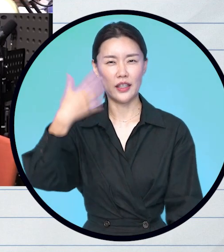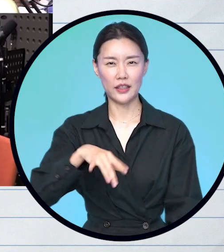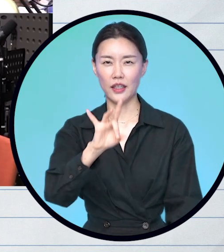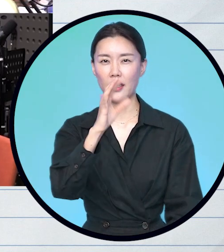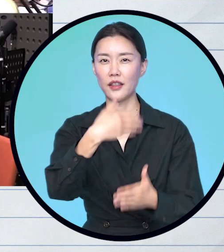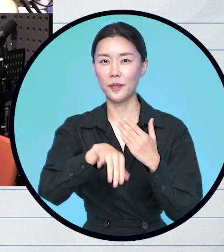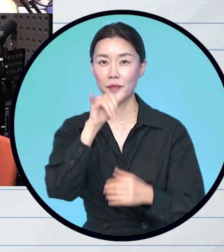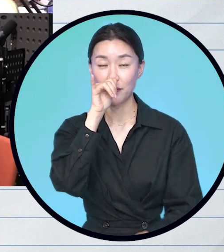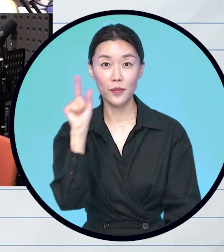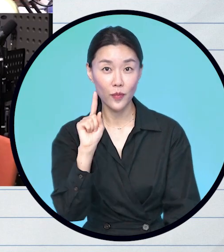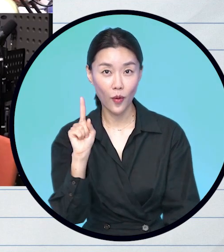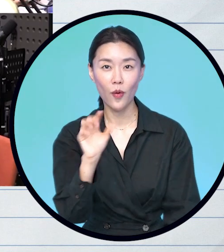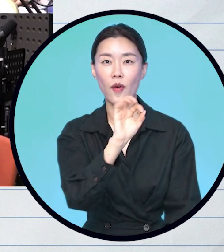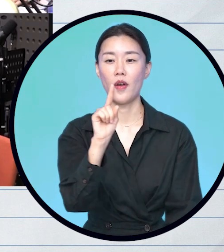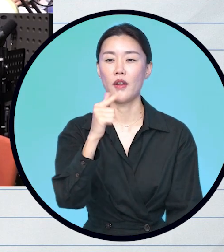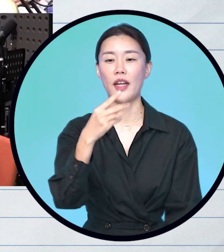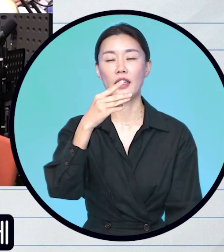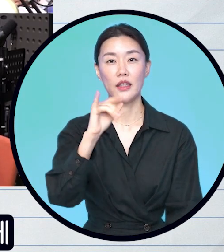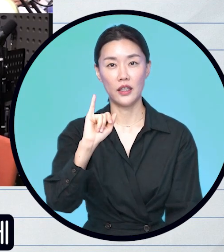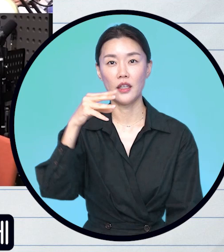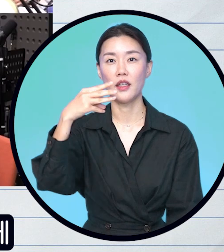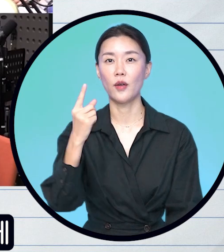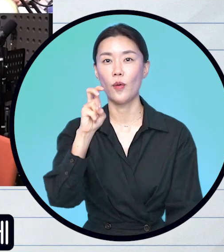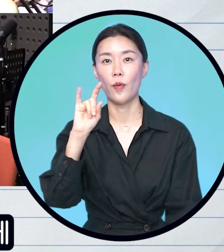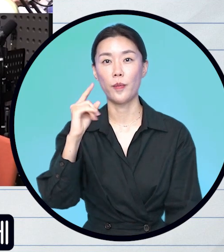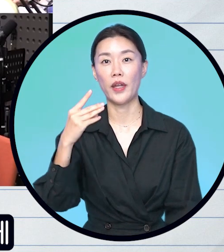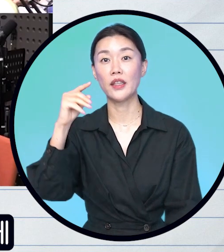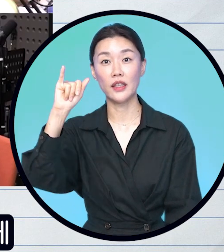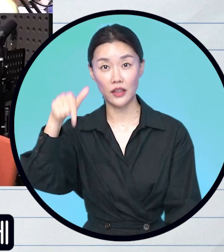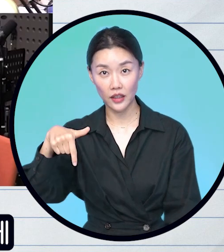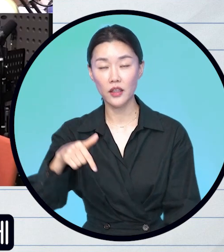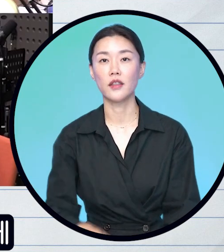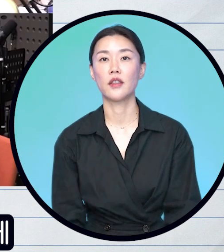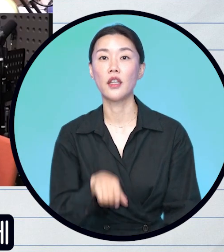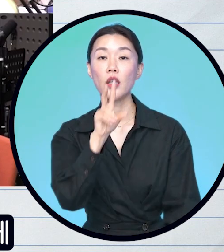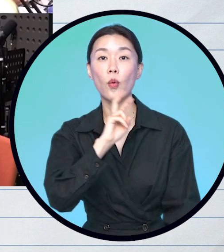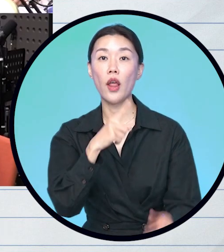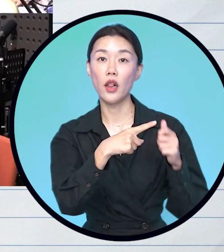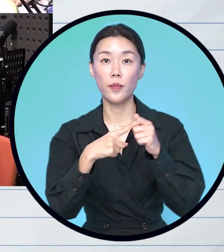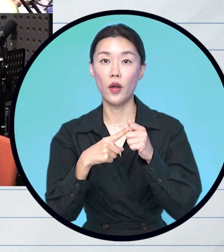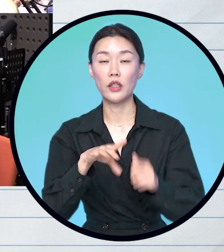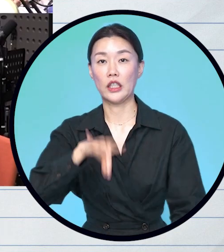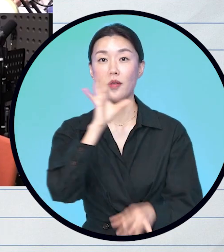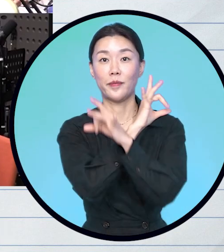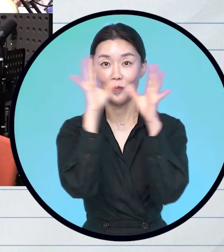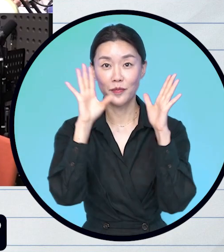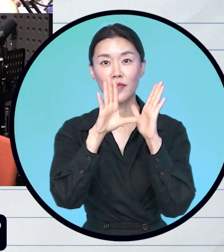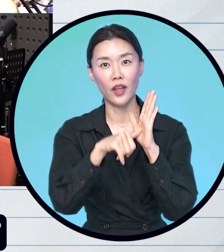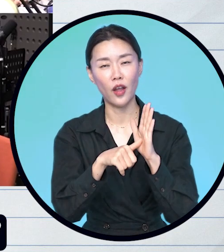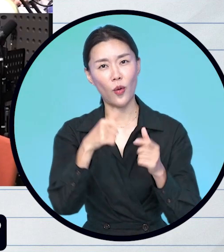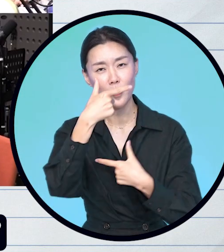곡 남았죠? 네. 안티 로맨틱. 네. 휴닝카이 씨, 이 곡이 또 1번 트랙 인트로에 딱 어울린다 하셨는데